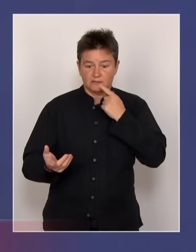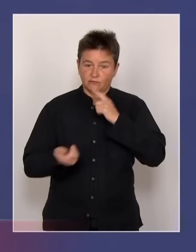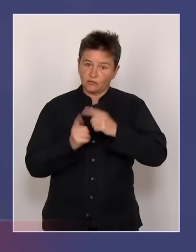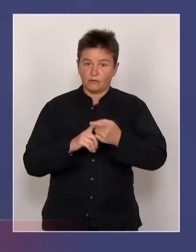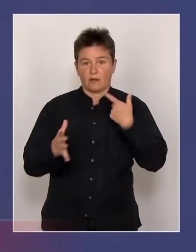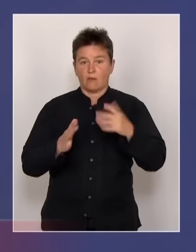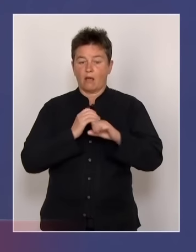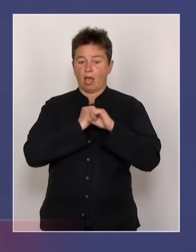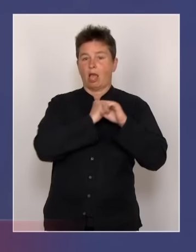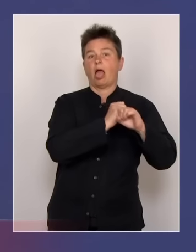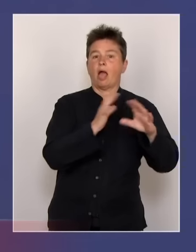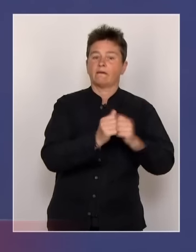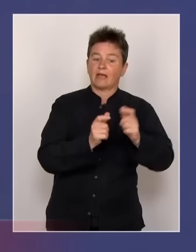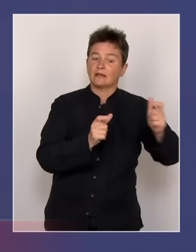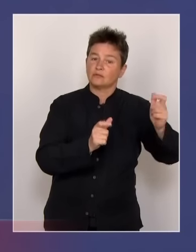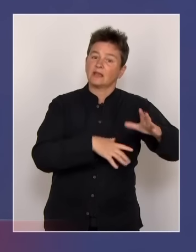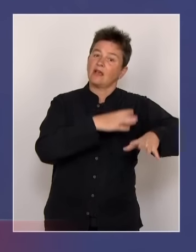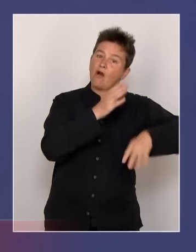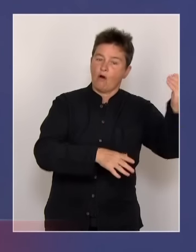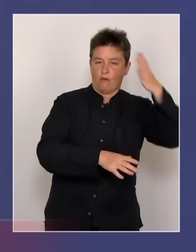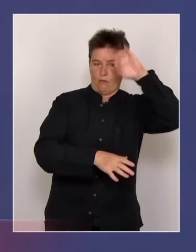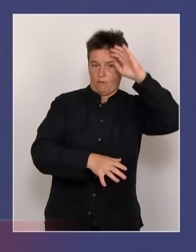à l'égard de l'industrie non européenne.